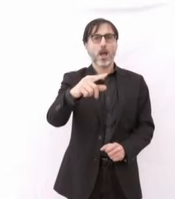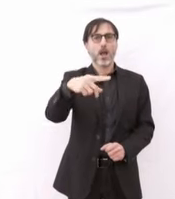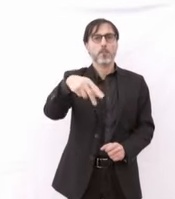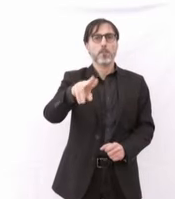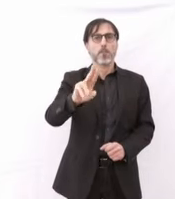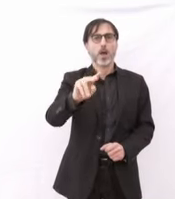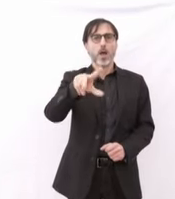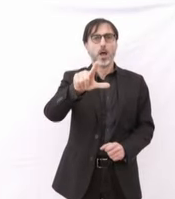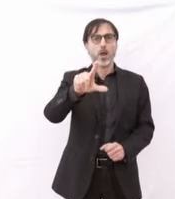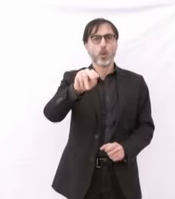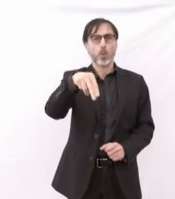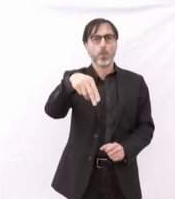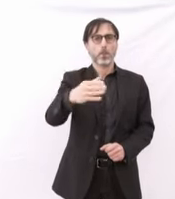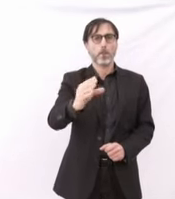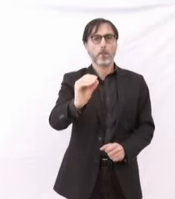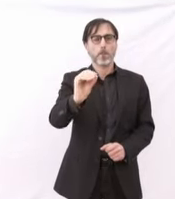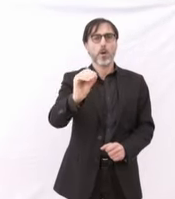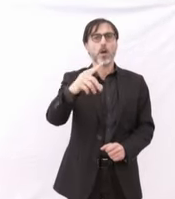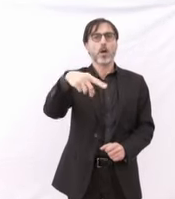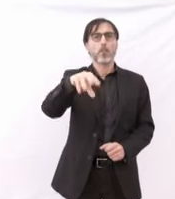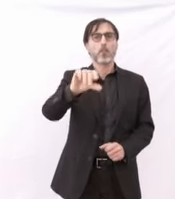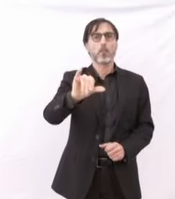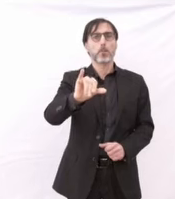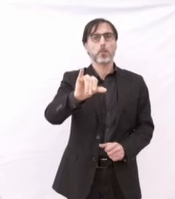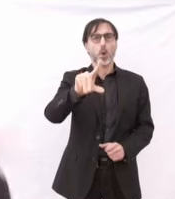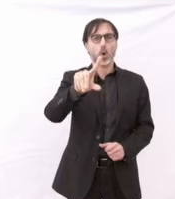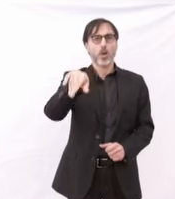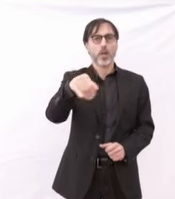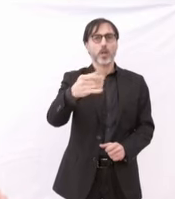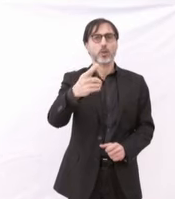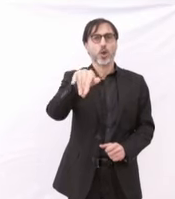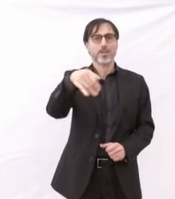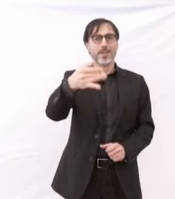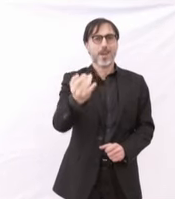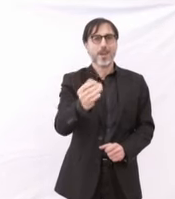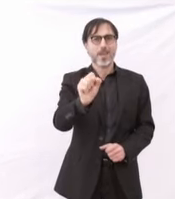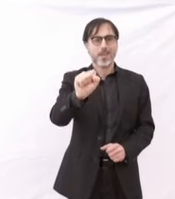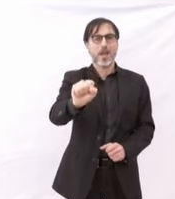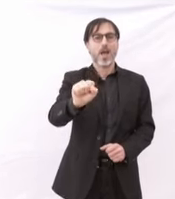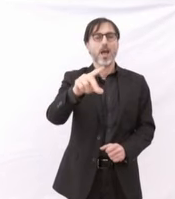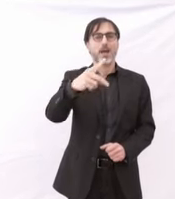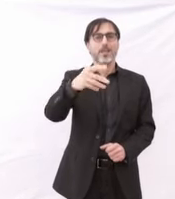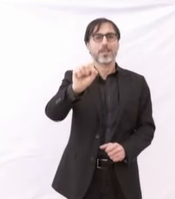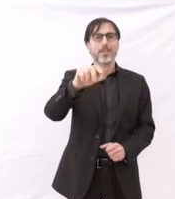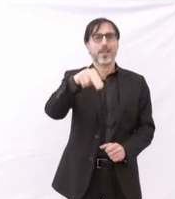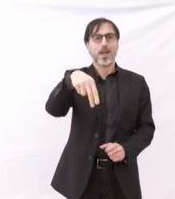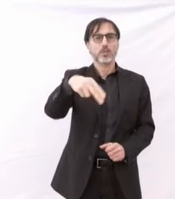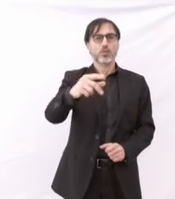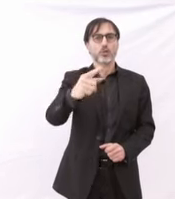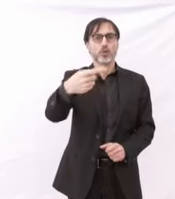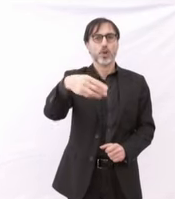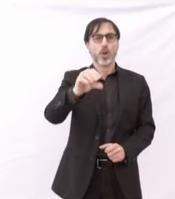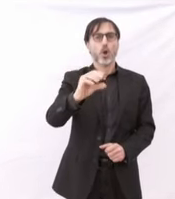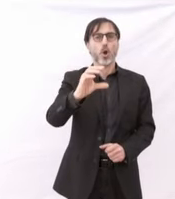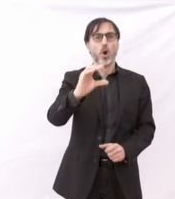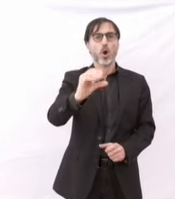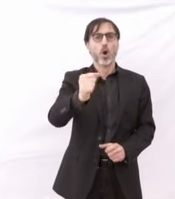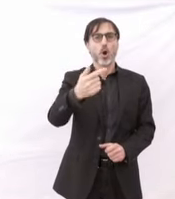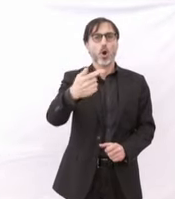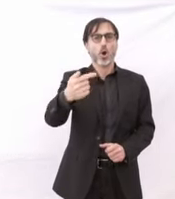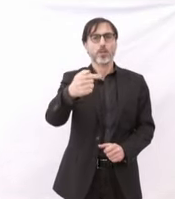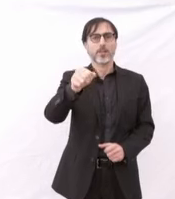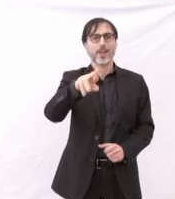Palumbo, Anna Politoskaya, Giuseppe D'Angelo, Luca Cottarelli,